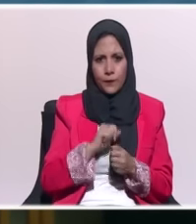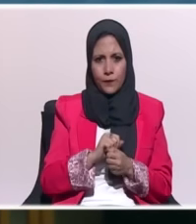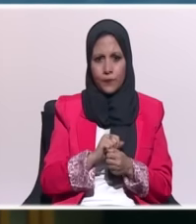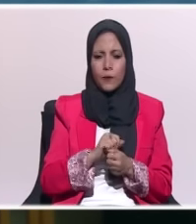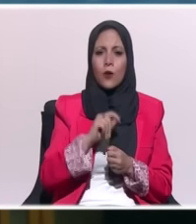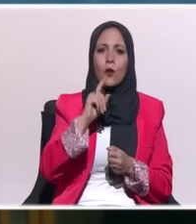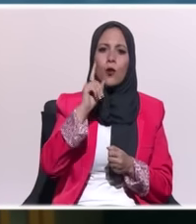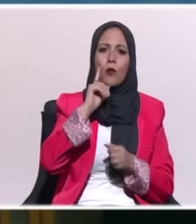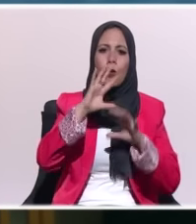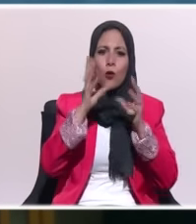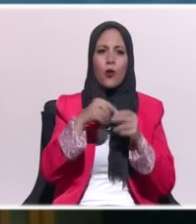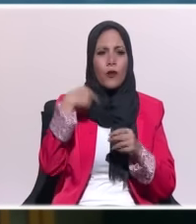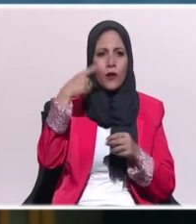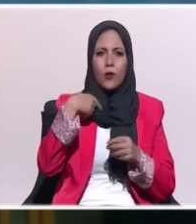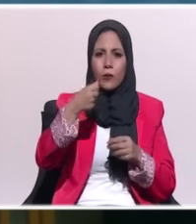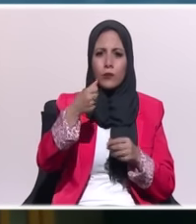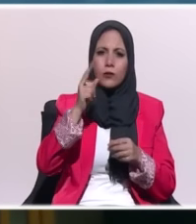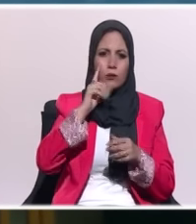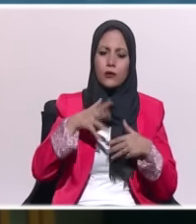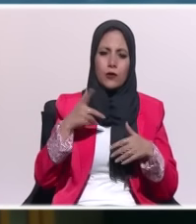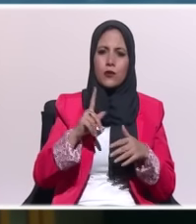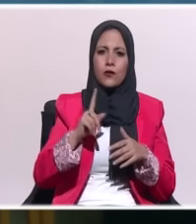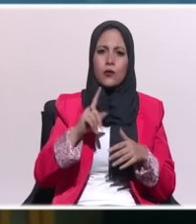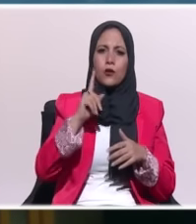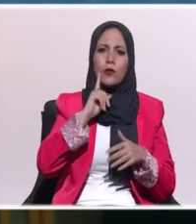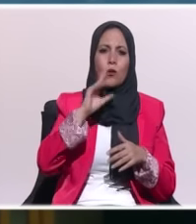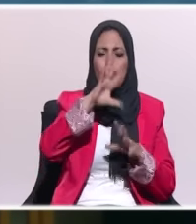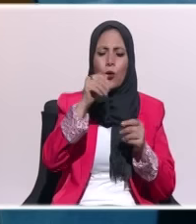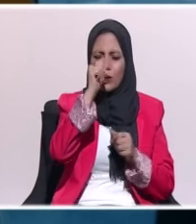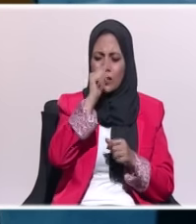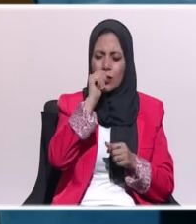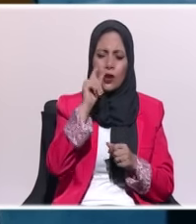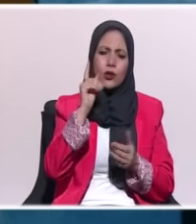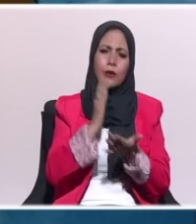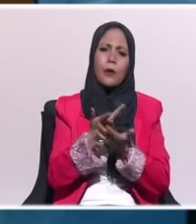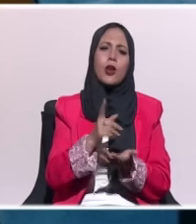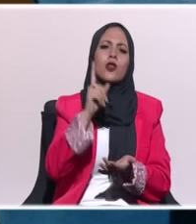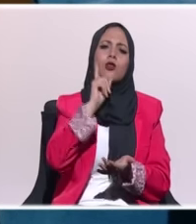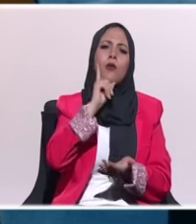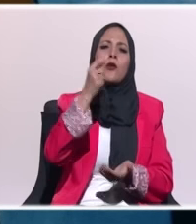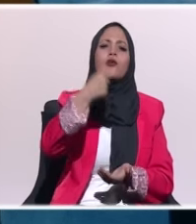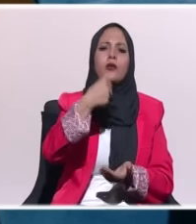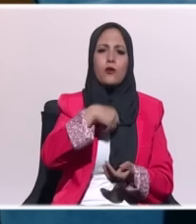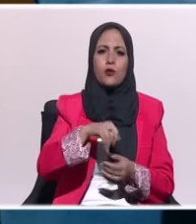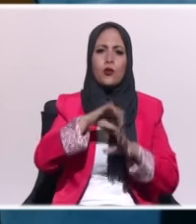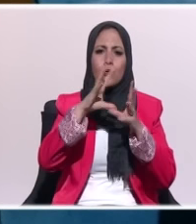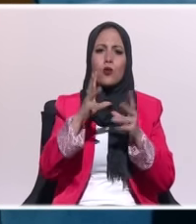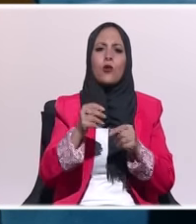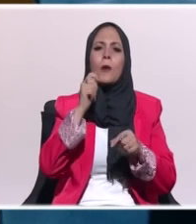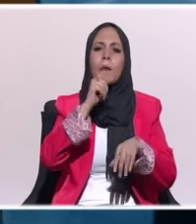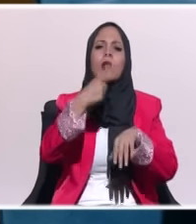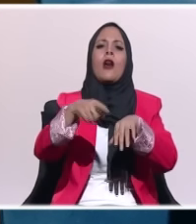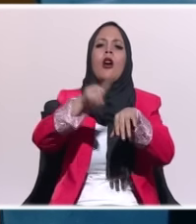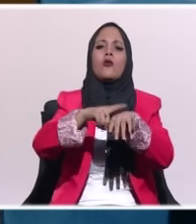فكلهم كانوا معترضين ان والدتي هتديني جزء من الفلوس دي. فالخناقه هنا بقى بدات بين خالتي الكبيره دي،